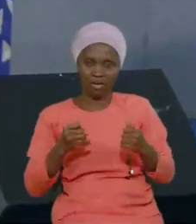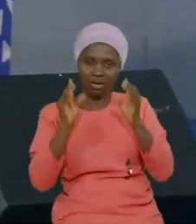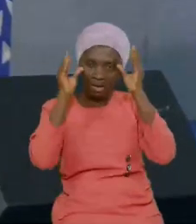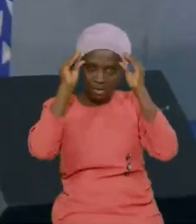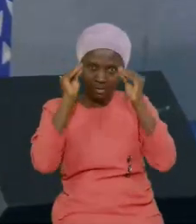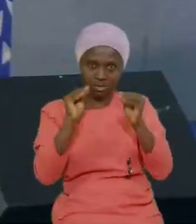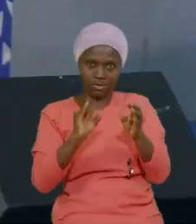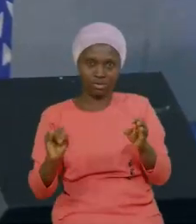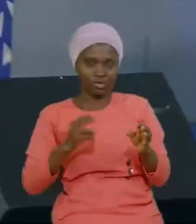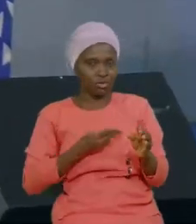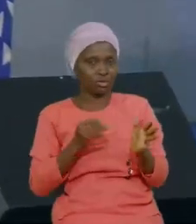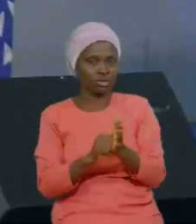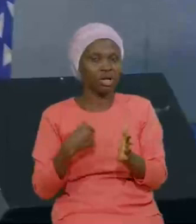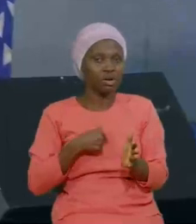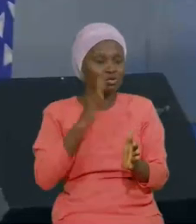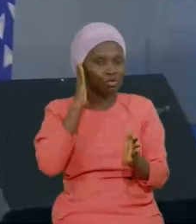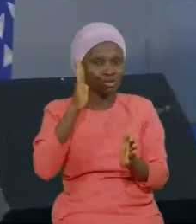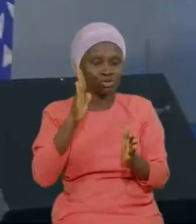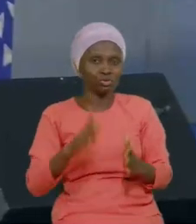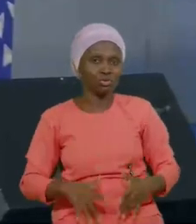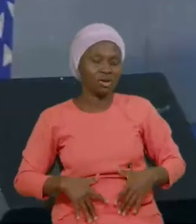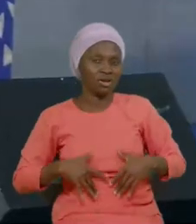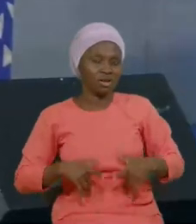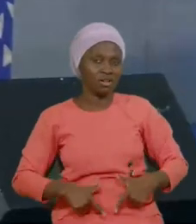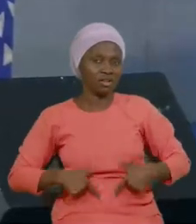La grâce de Dieu vient dans notre vie.